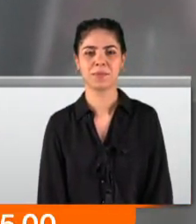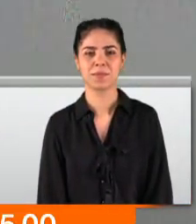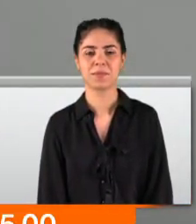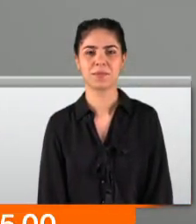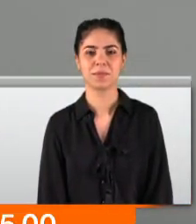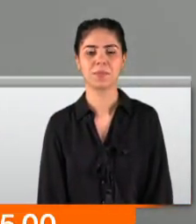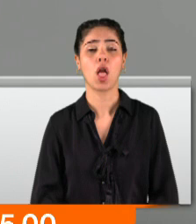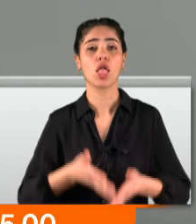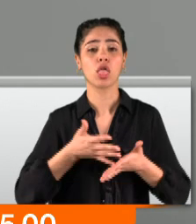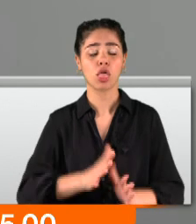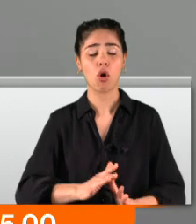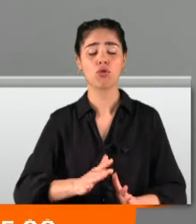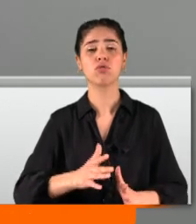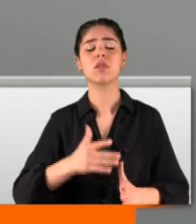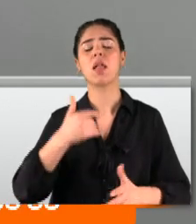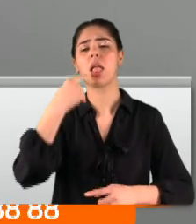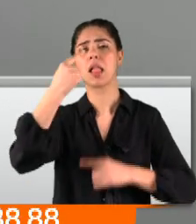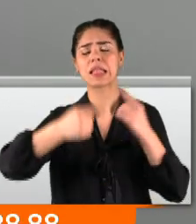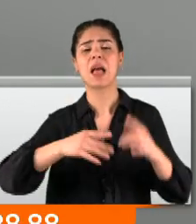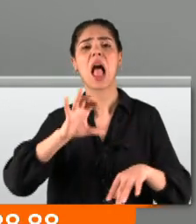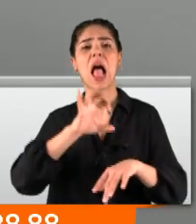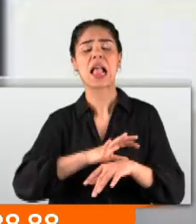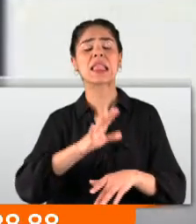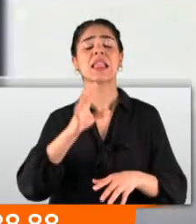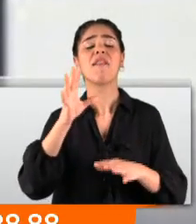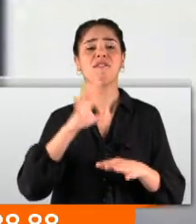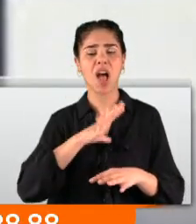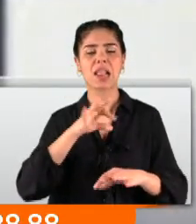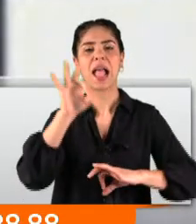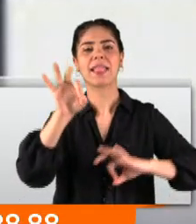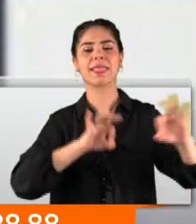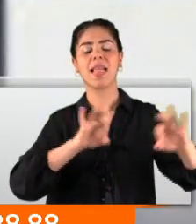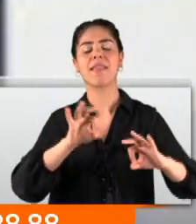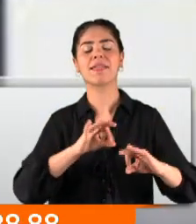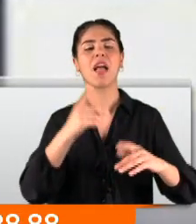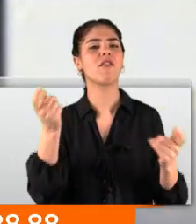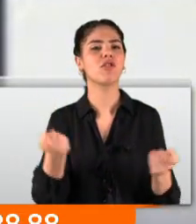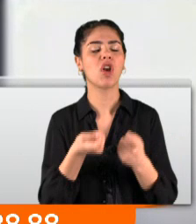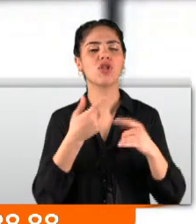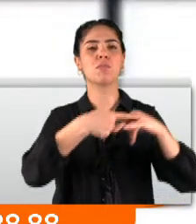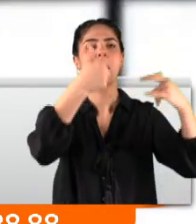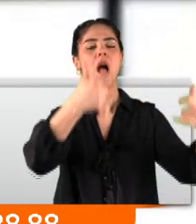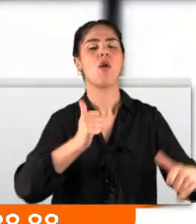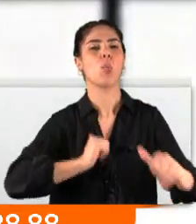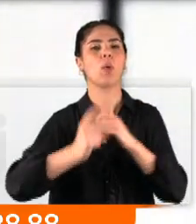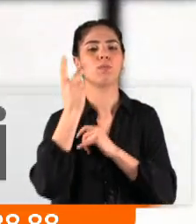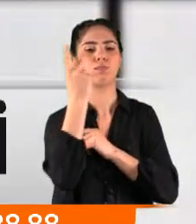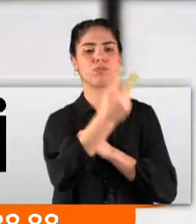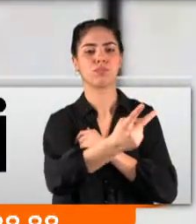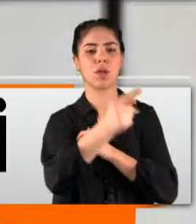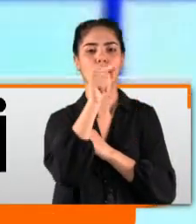o doğuştan gelen anormallikleri tedavi edebilecek çalışma Harvard Üniversitesi'ne ait yüzgeçleri plastik ve